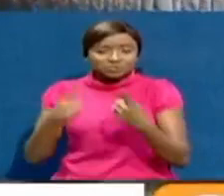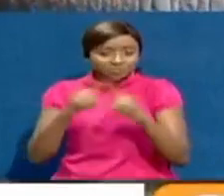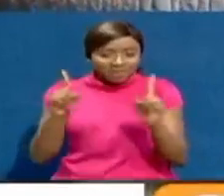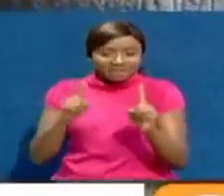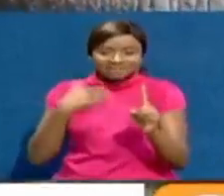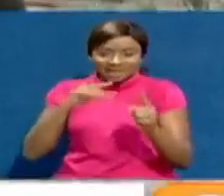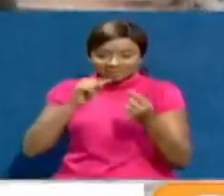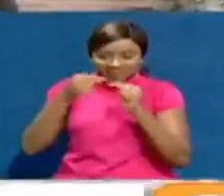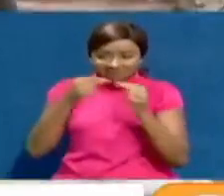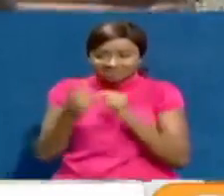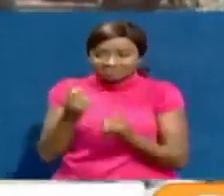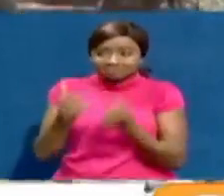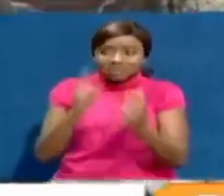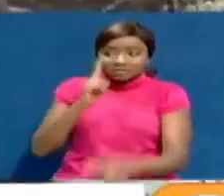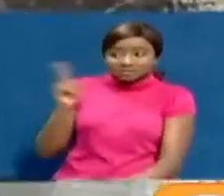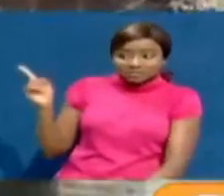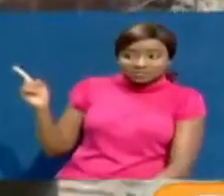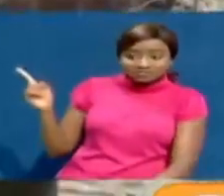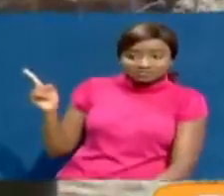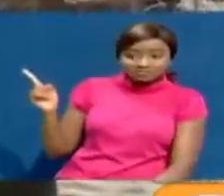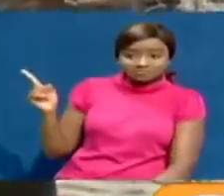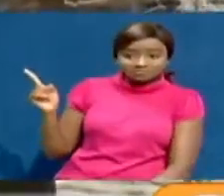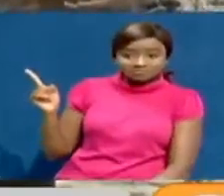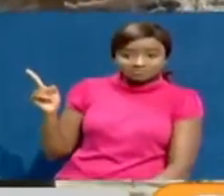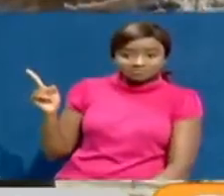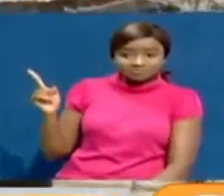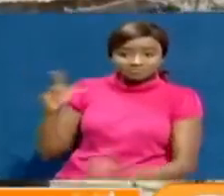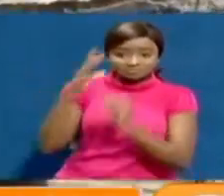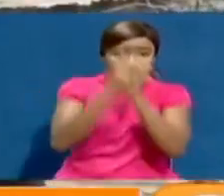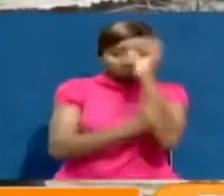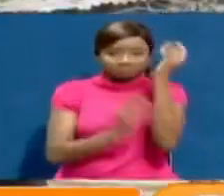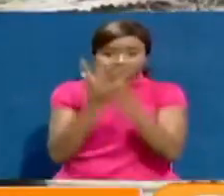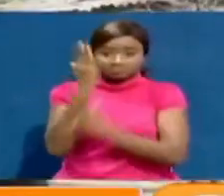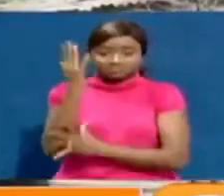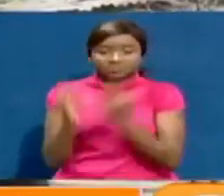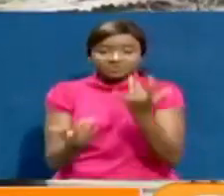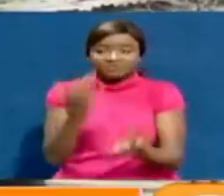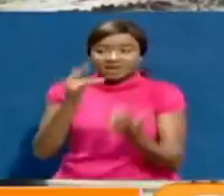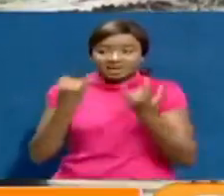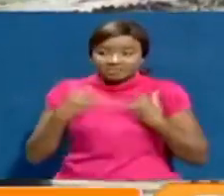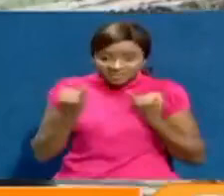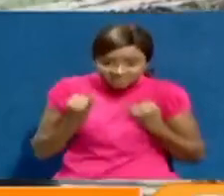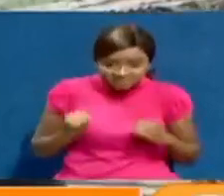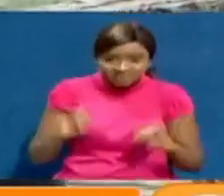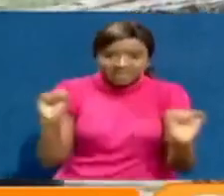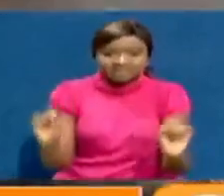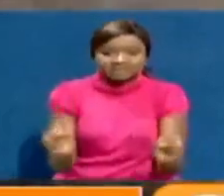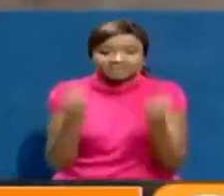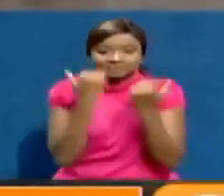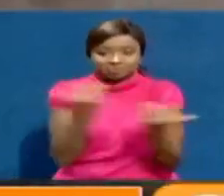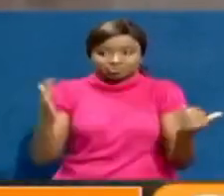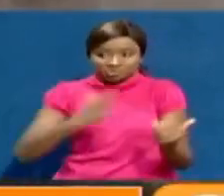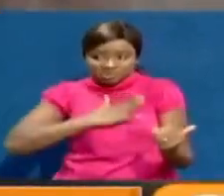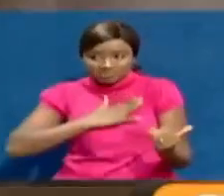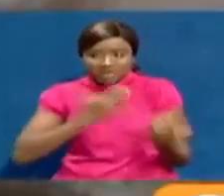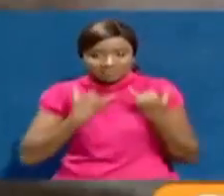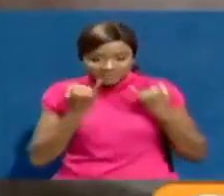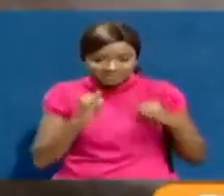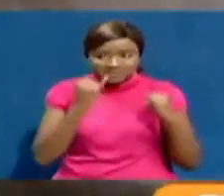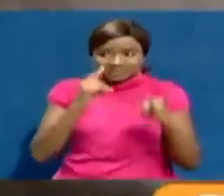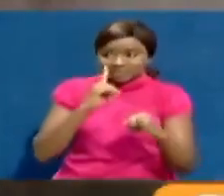makovu. Alia vile niliungua nikijaribu kuokoa watoto yangu, na Mungu akakuwa mkubwa, nikajaribu kutoka